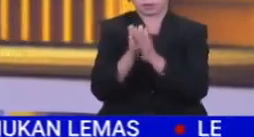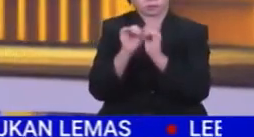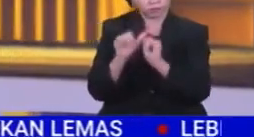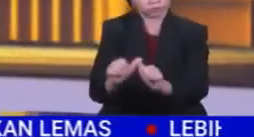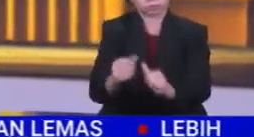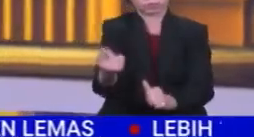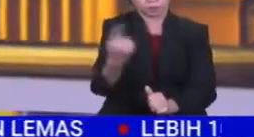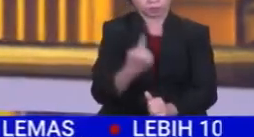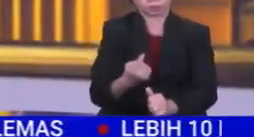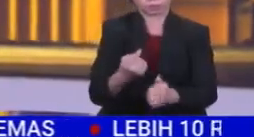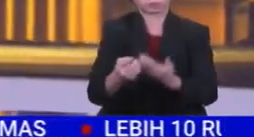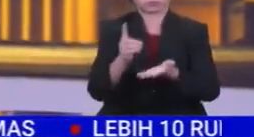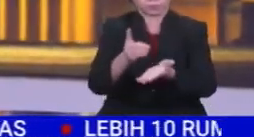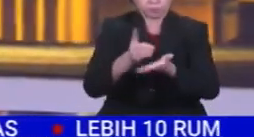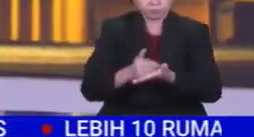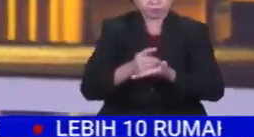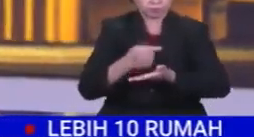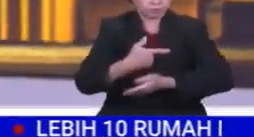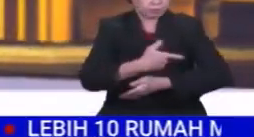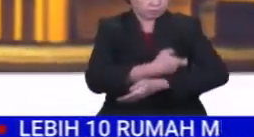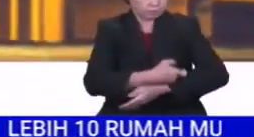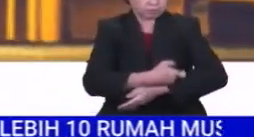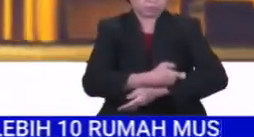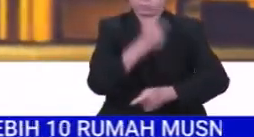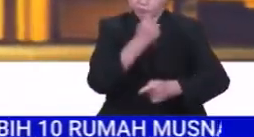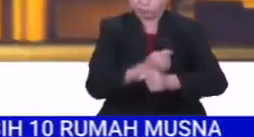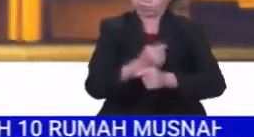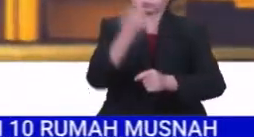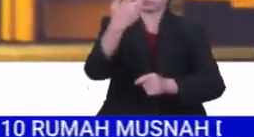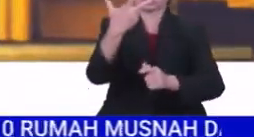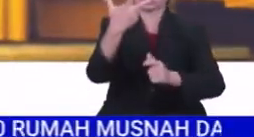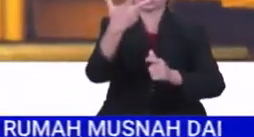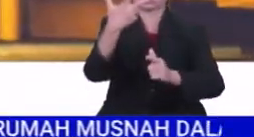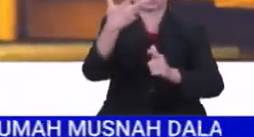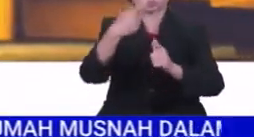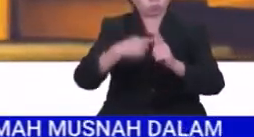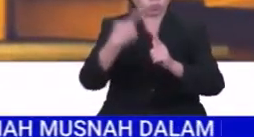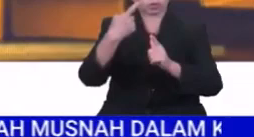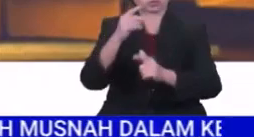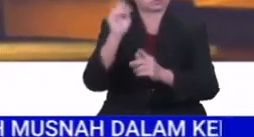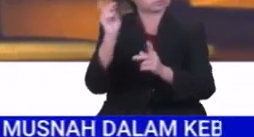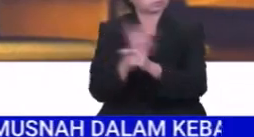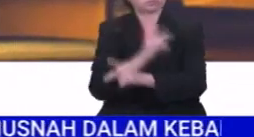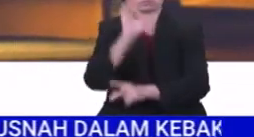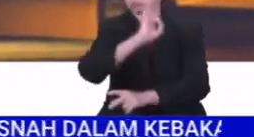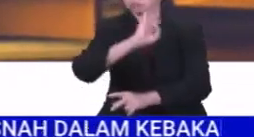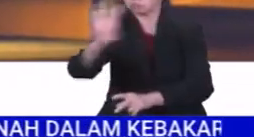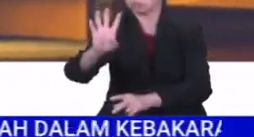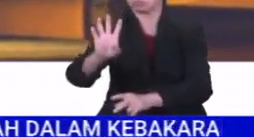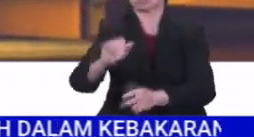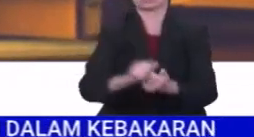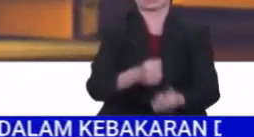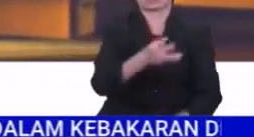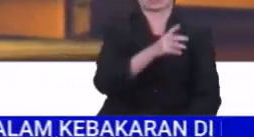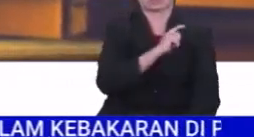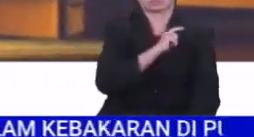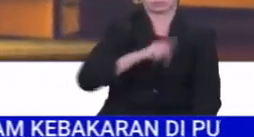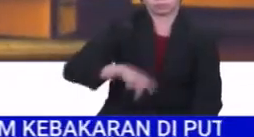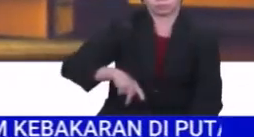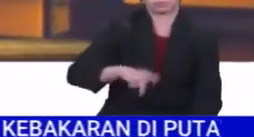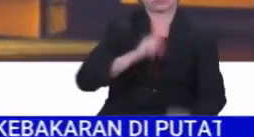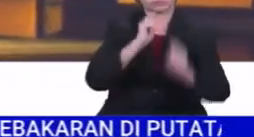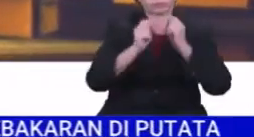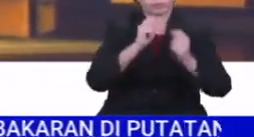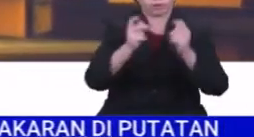terus tampil menjelma darah secara tetap tiga bulan sekali raja muda Polish lalu lalu berita